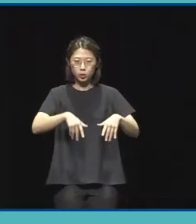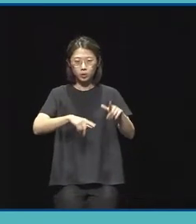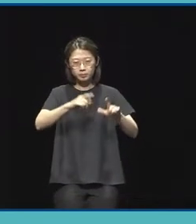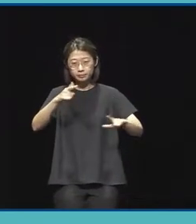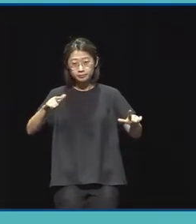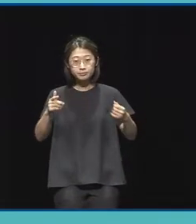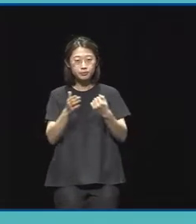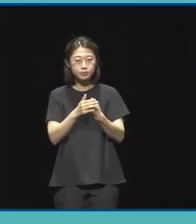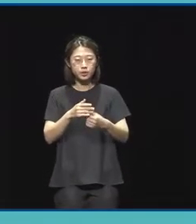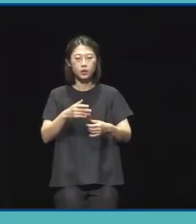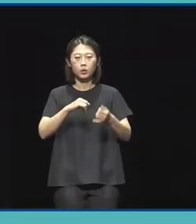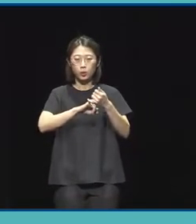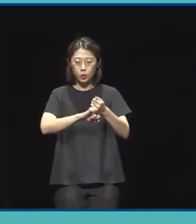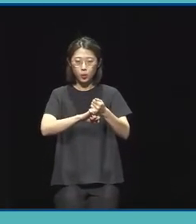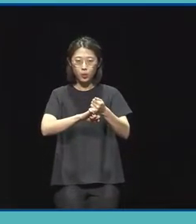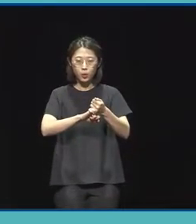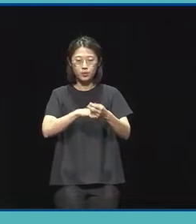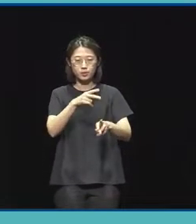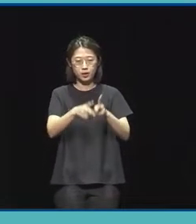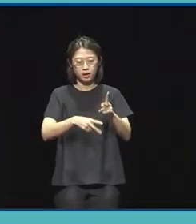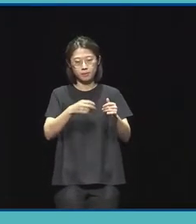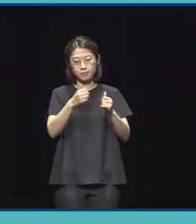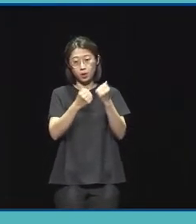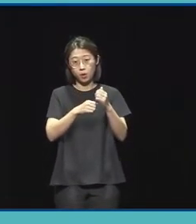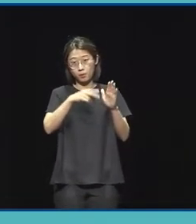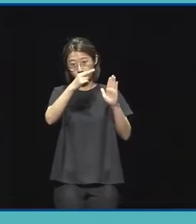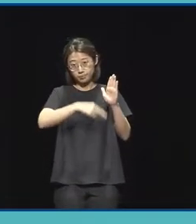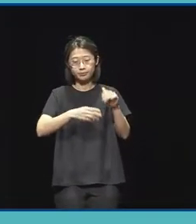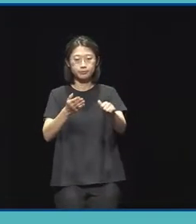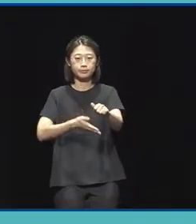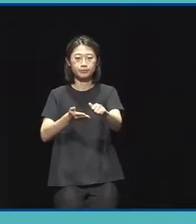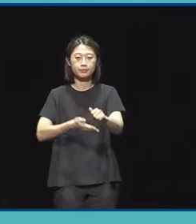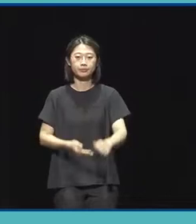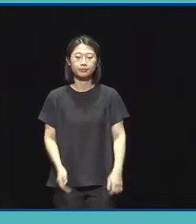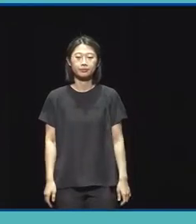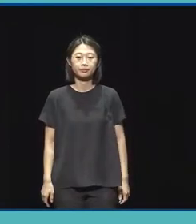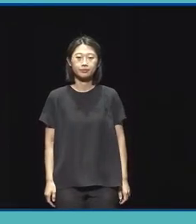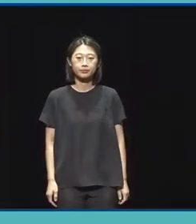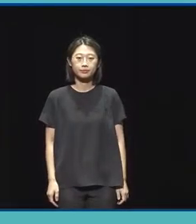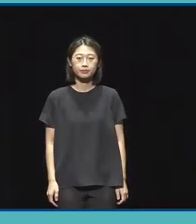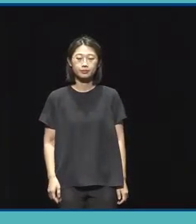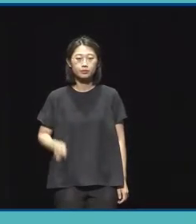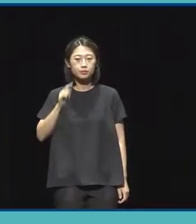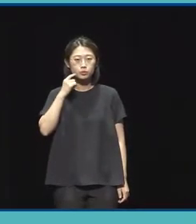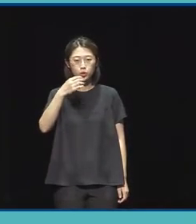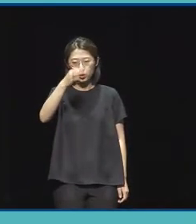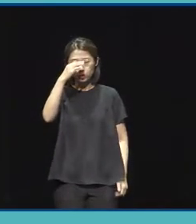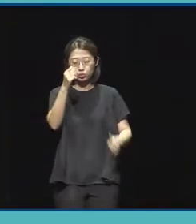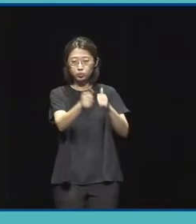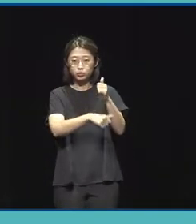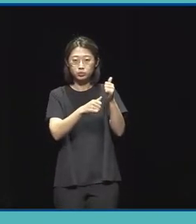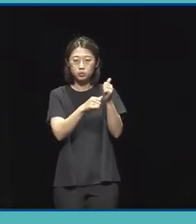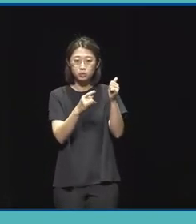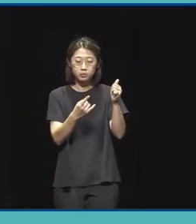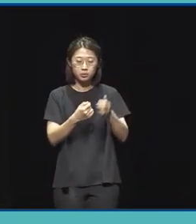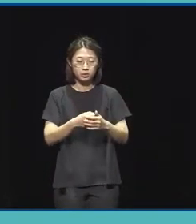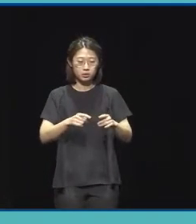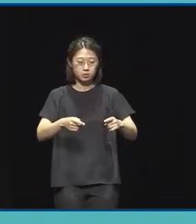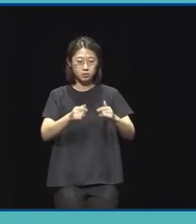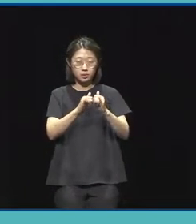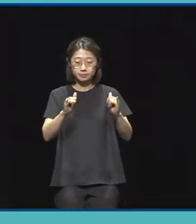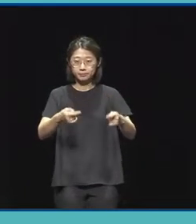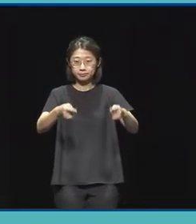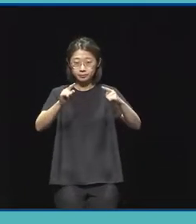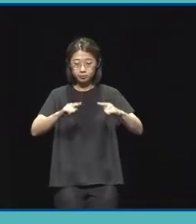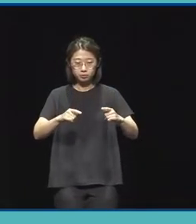다르기 때문에 반드시 사업 설명 자료를 꼼꼼히 확인해 주시기 바랍니다. 예술위원회는 사업 참여자에 대한 인건비